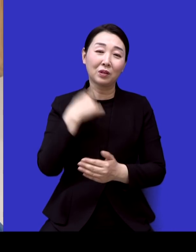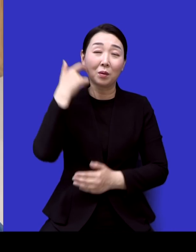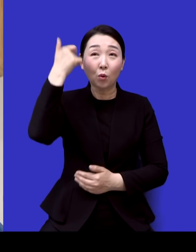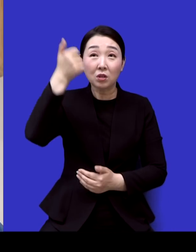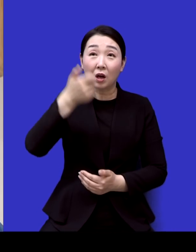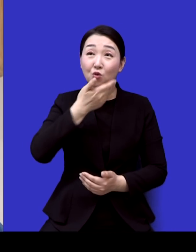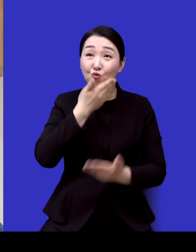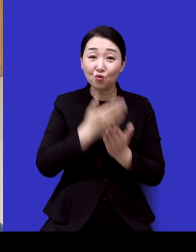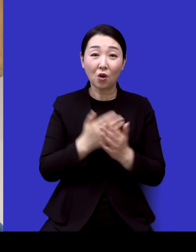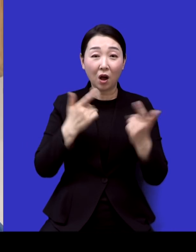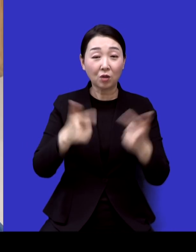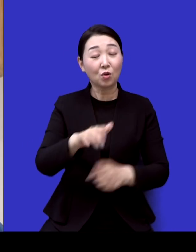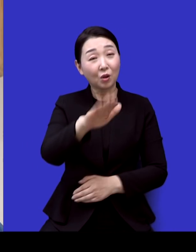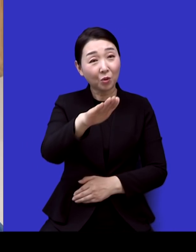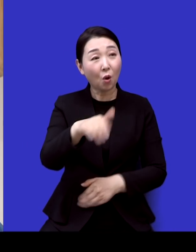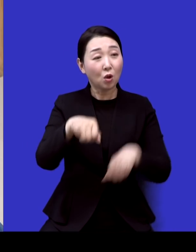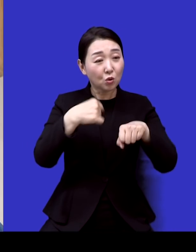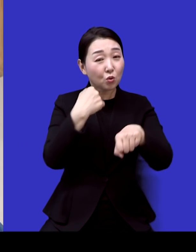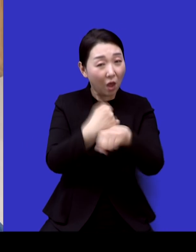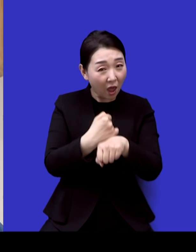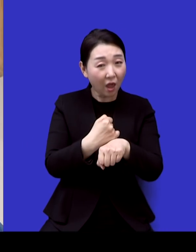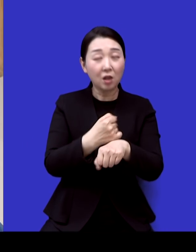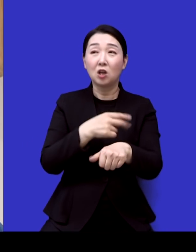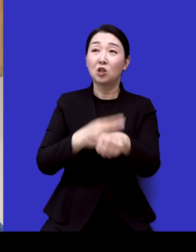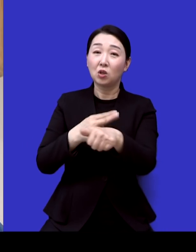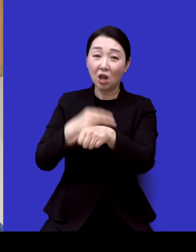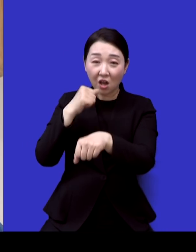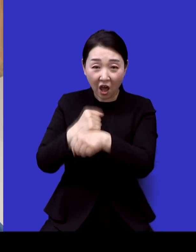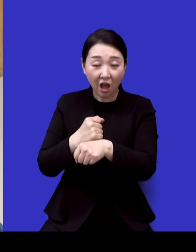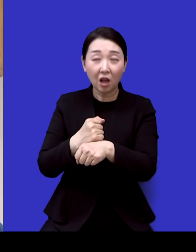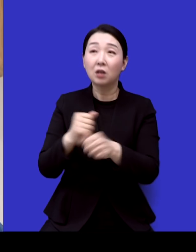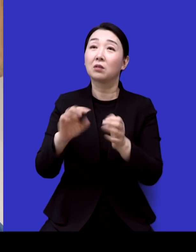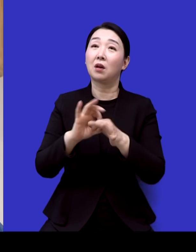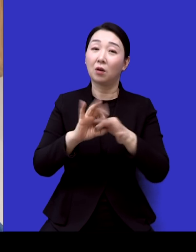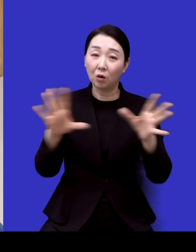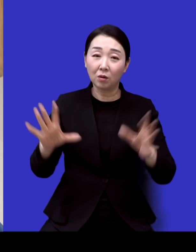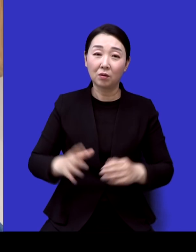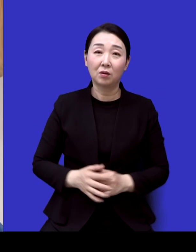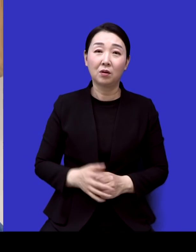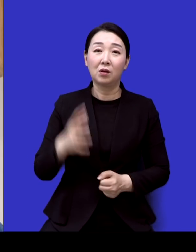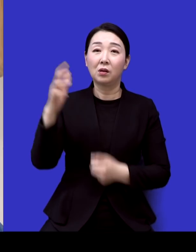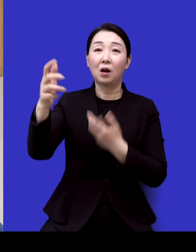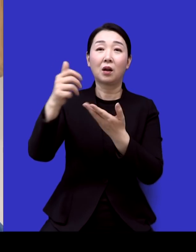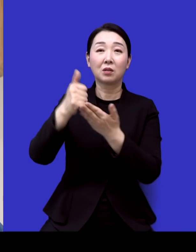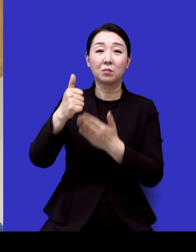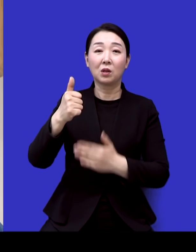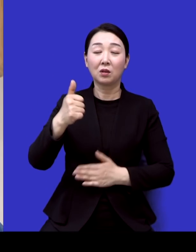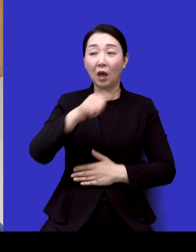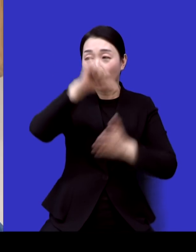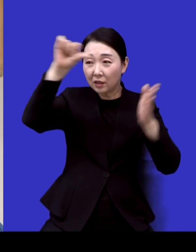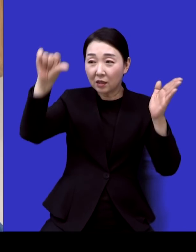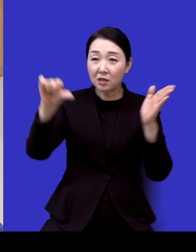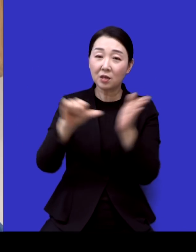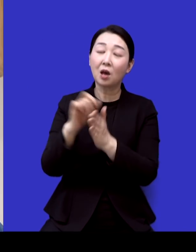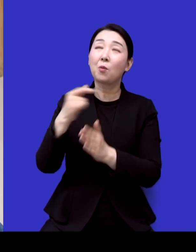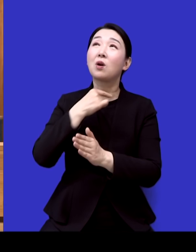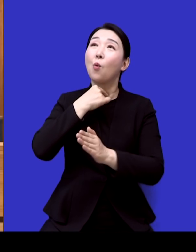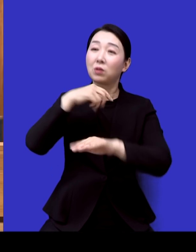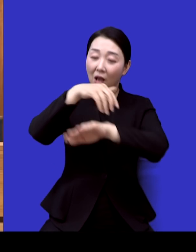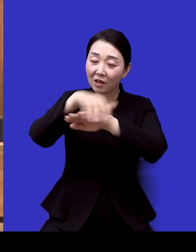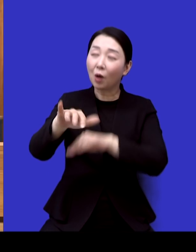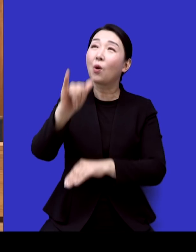중요한 게 아니라 그렇죠, 그렇죠. 미나야 너 청소부 해라, 선생을 해라 상관없이 하나님이 내 인생에 뭔가 원하시는